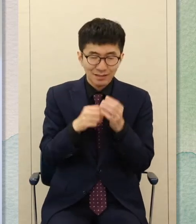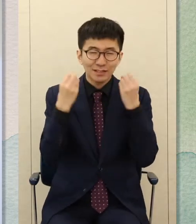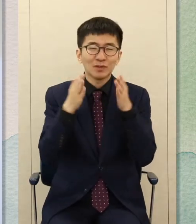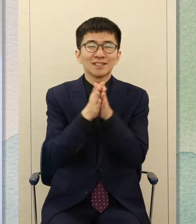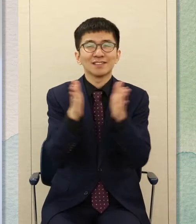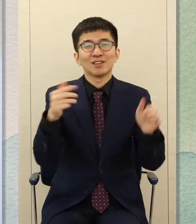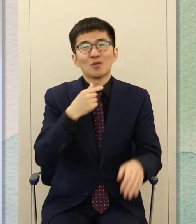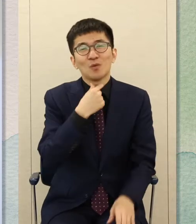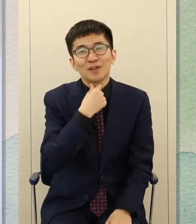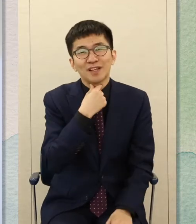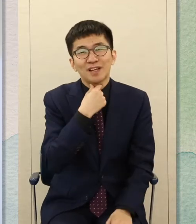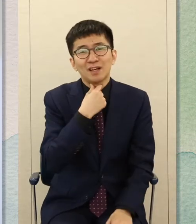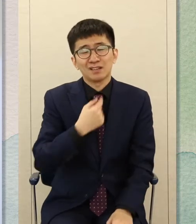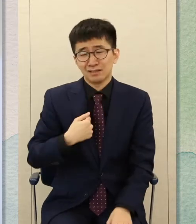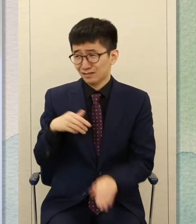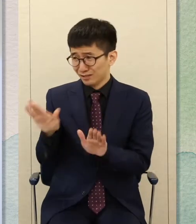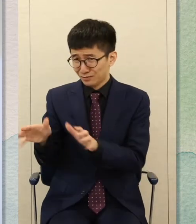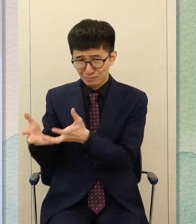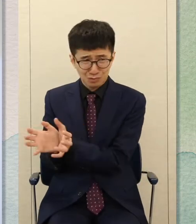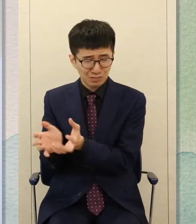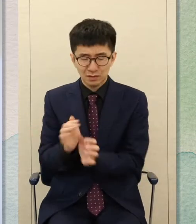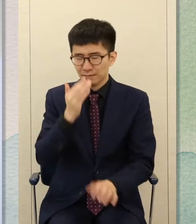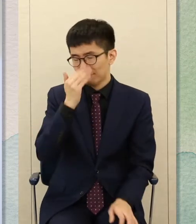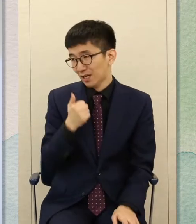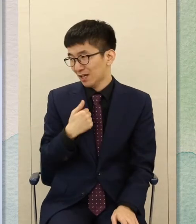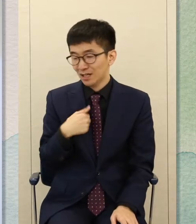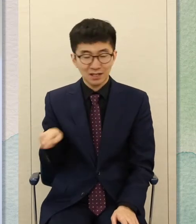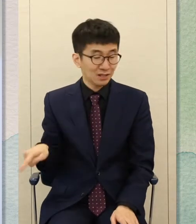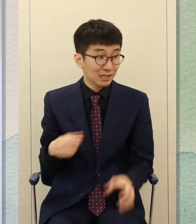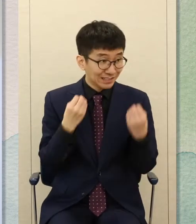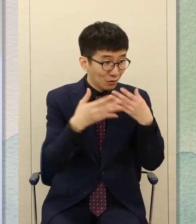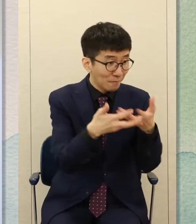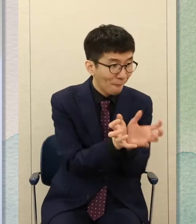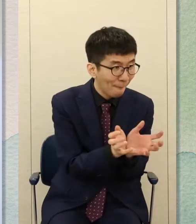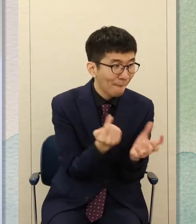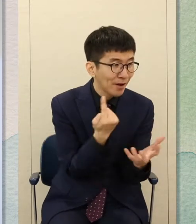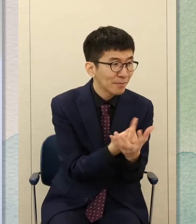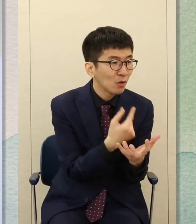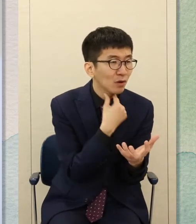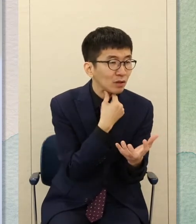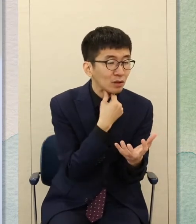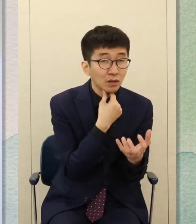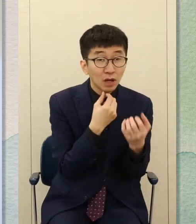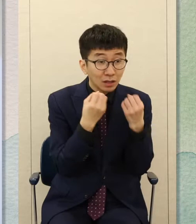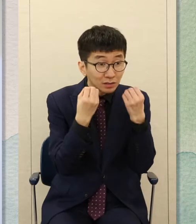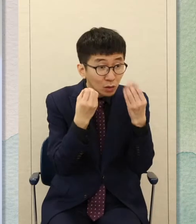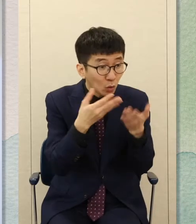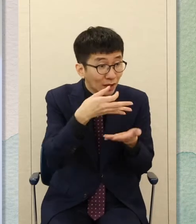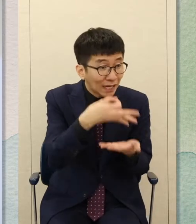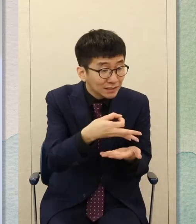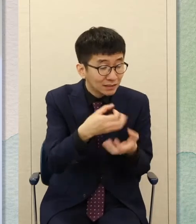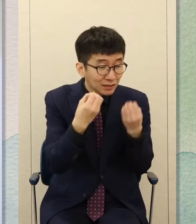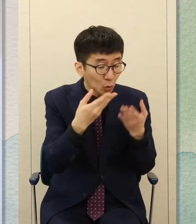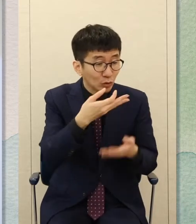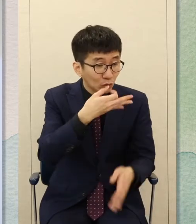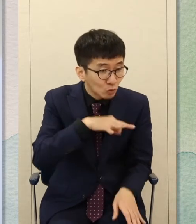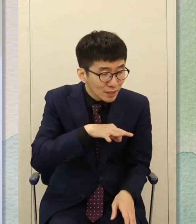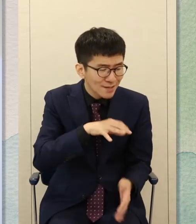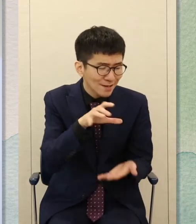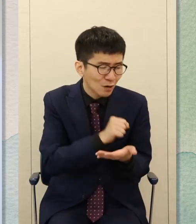예, 모임을 갖고 싶다. 인생에 의미 있는 모임을 계속하고 있다. 이런 욕구가 정말